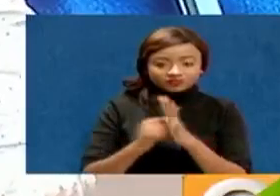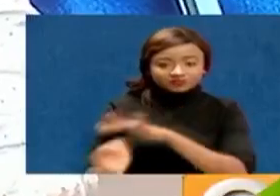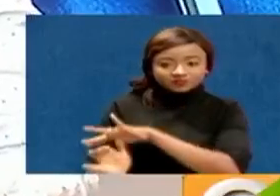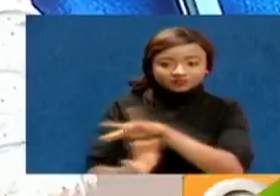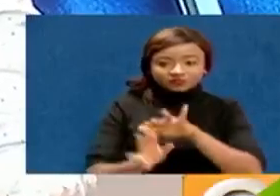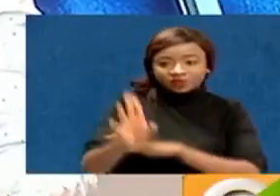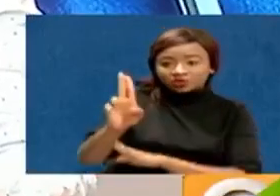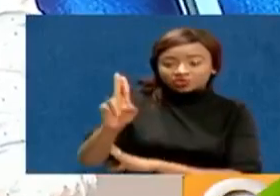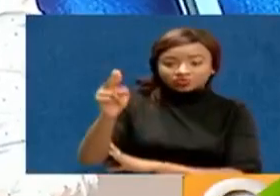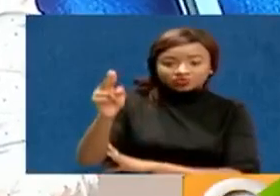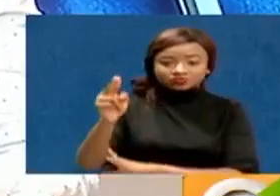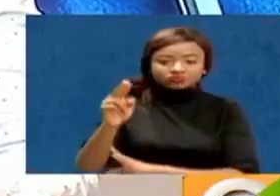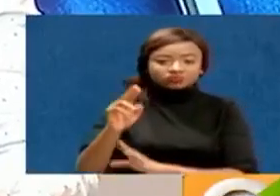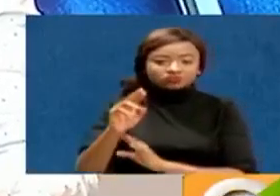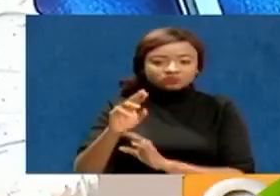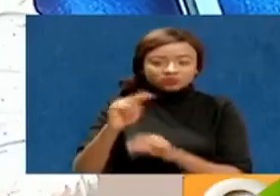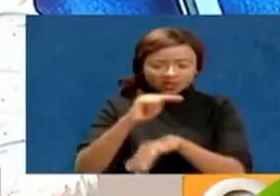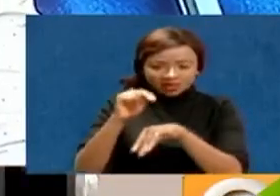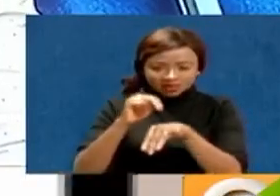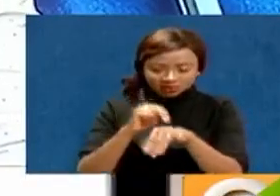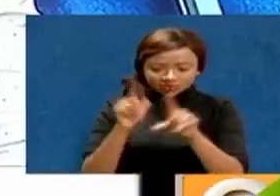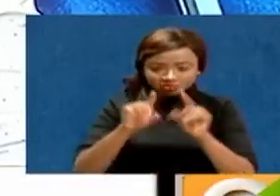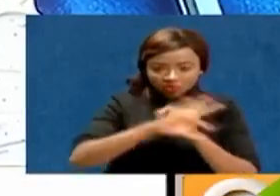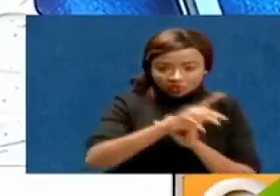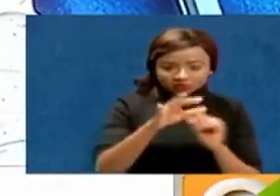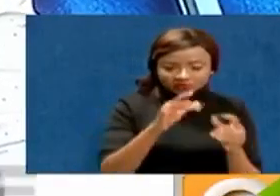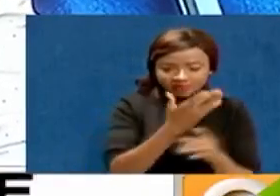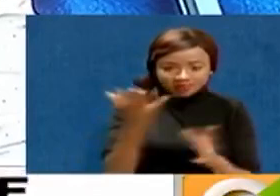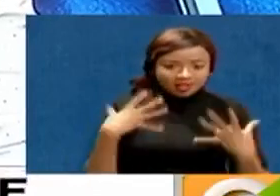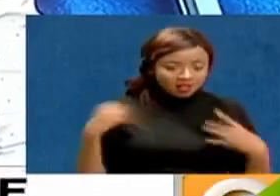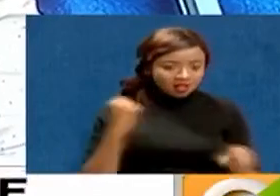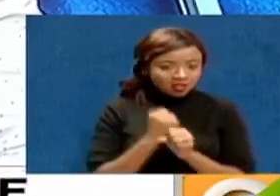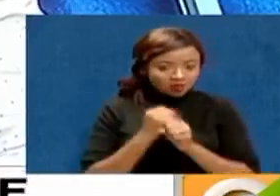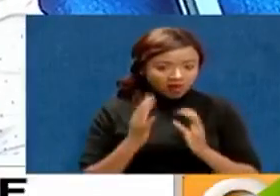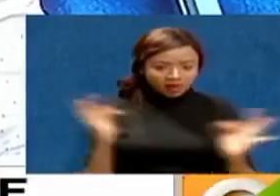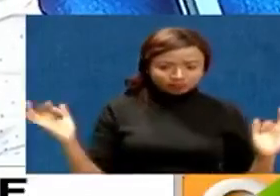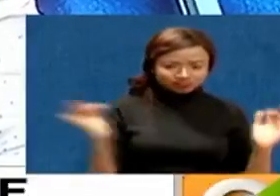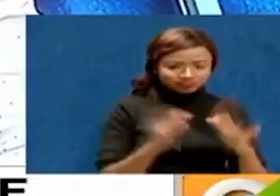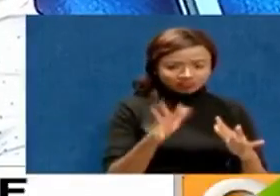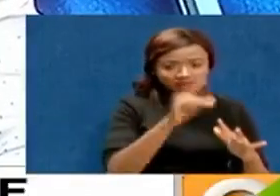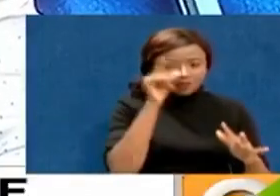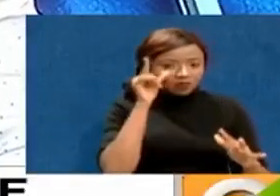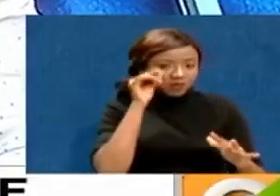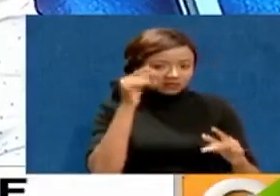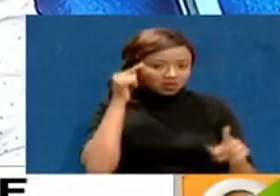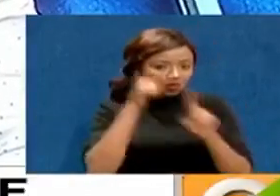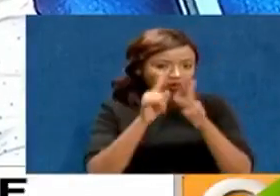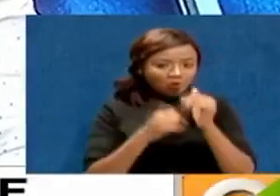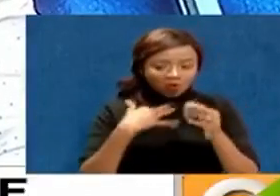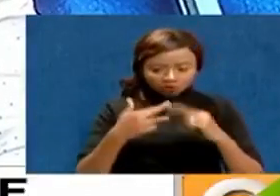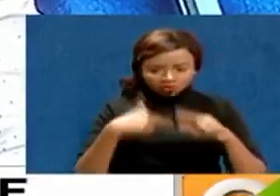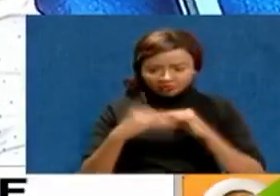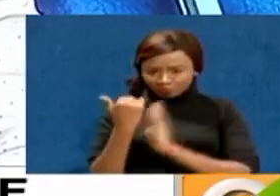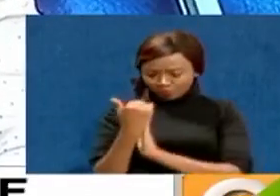The national and county health sector players have converged in the coastal town of Mombasa to review the universal health